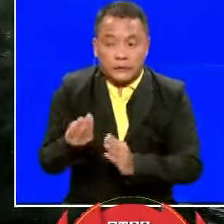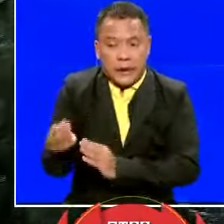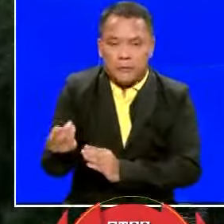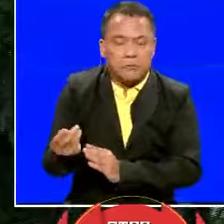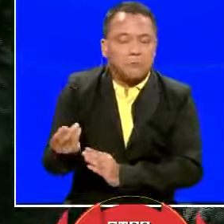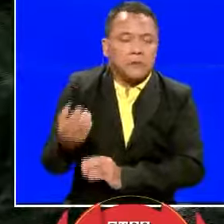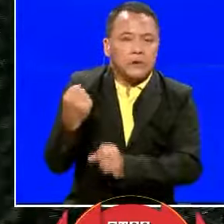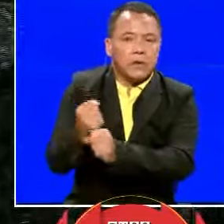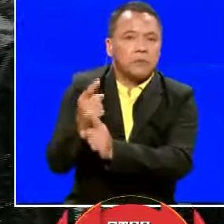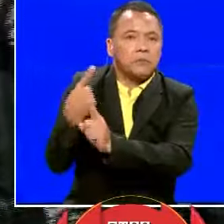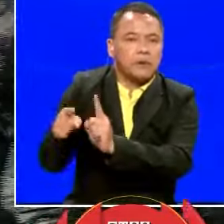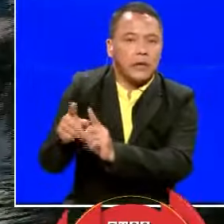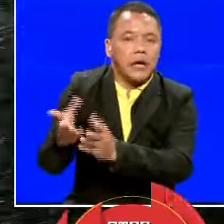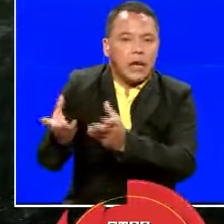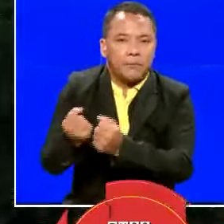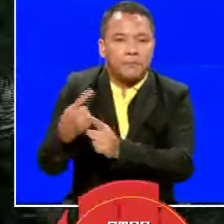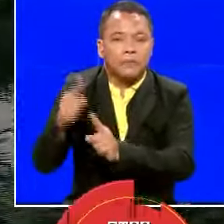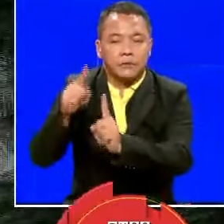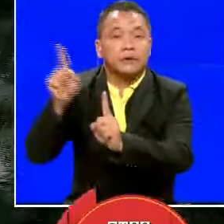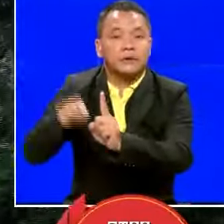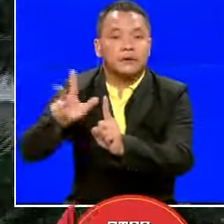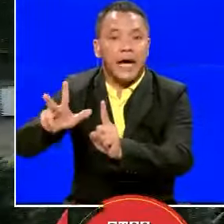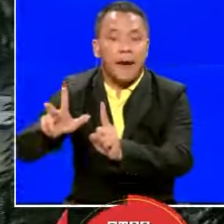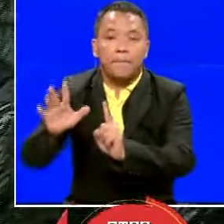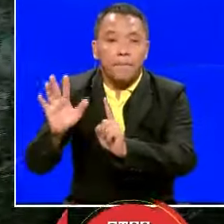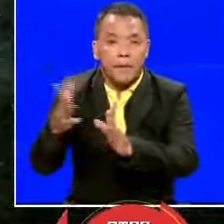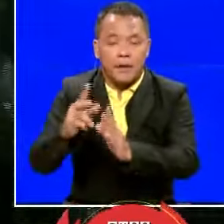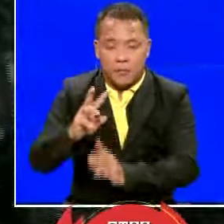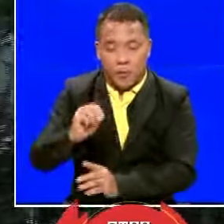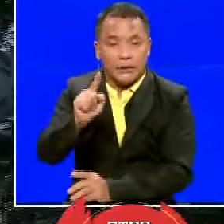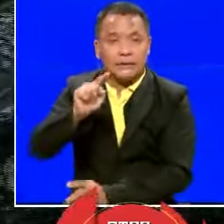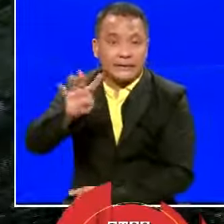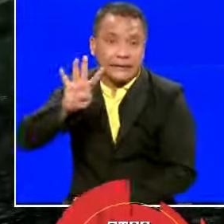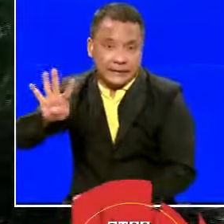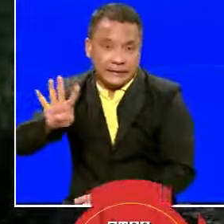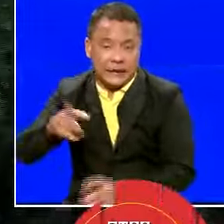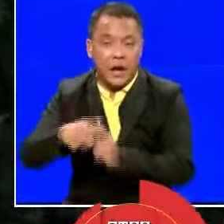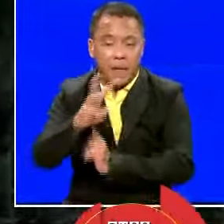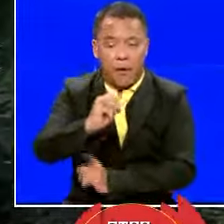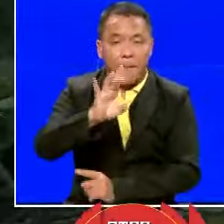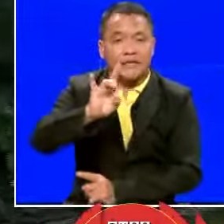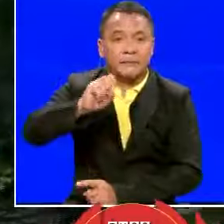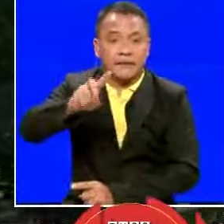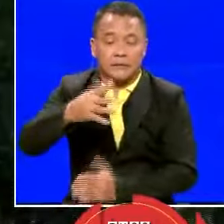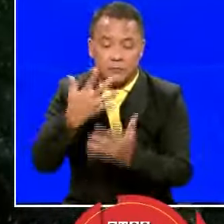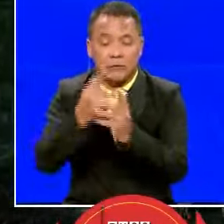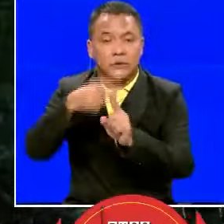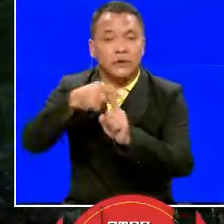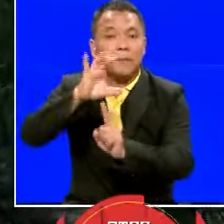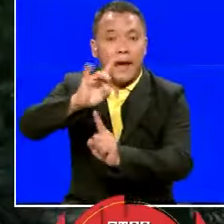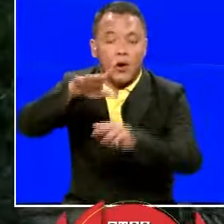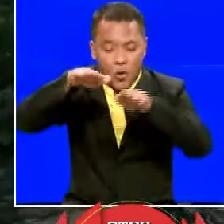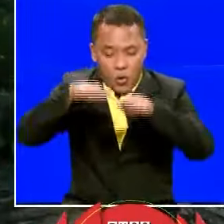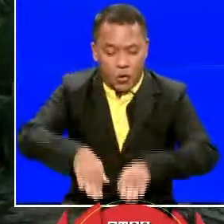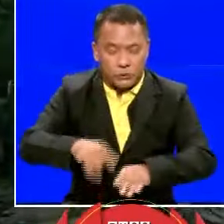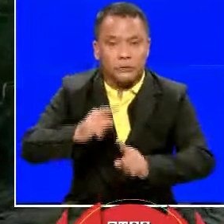ม่ได้กระทำโทษการรับโทษ1ใน3ตามป.อาญามาตรา144ประกอบมาตรา84จำคุก8เดือนลด